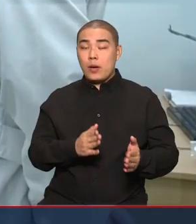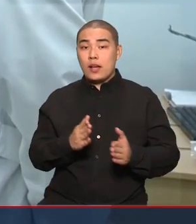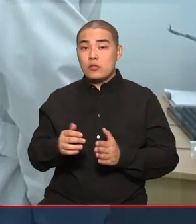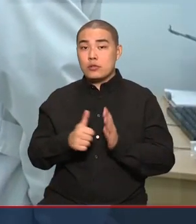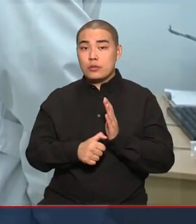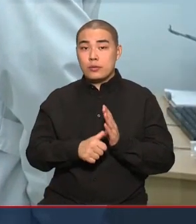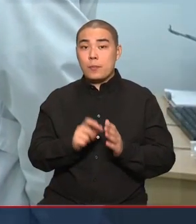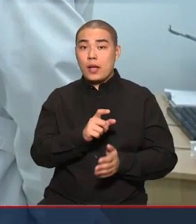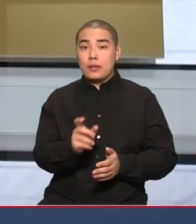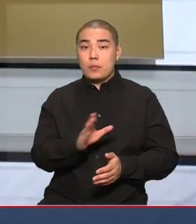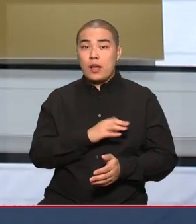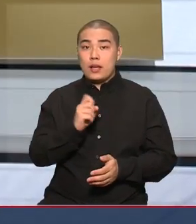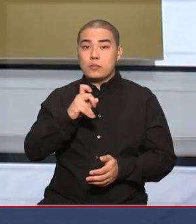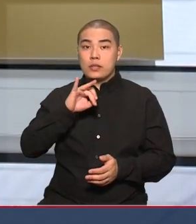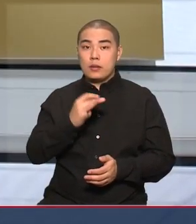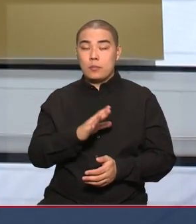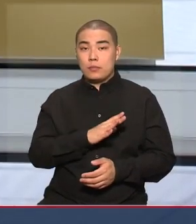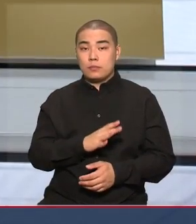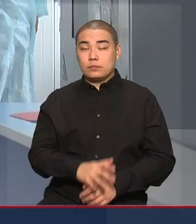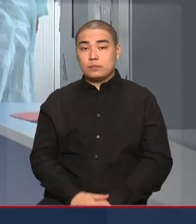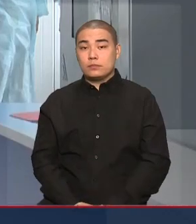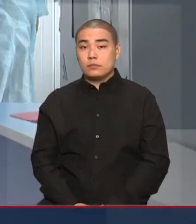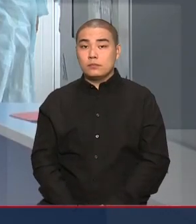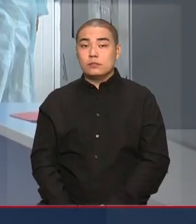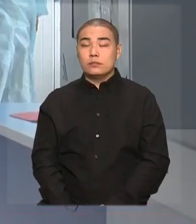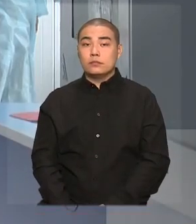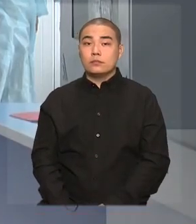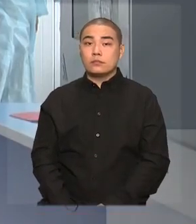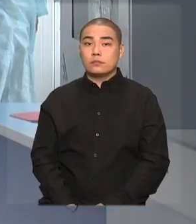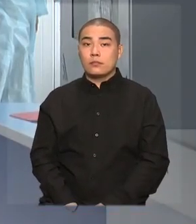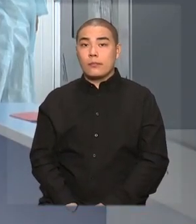порядка 600 пациентов с аритмией. Айман Каймульдина, Ерик Киримкулов, Жибек Жолы, Алматы.